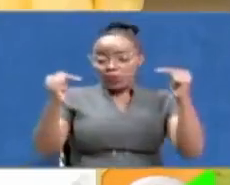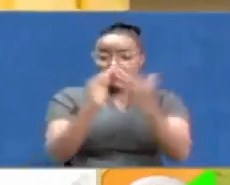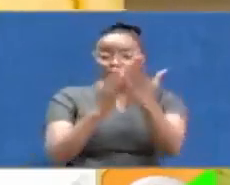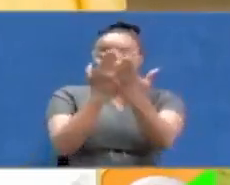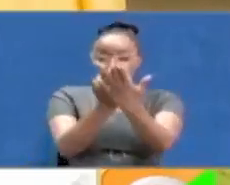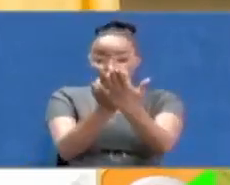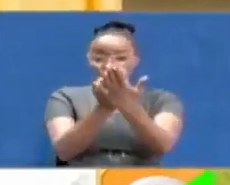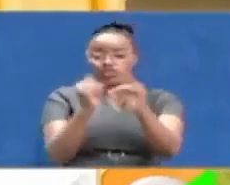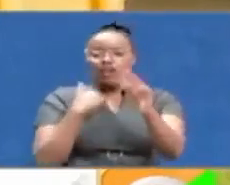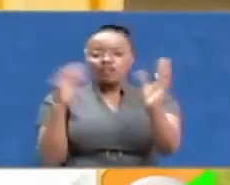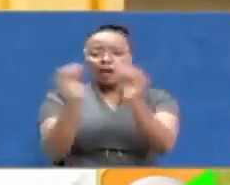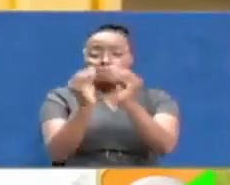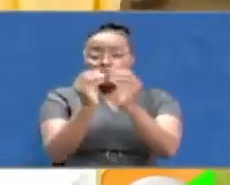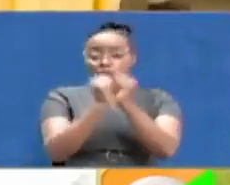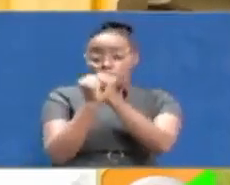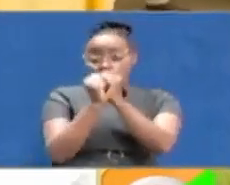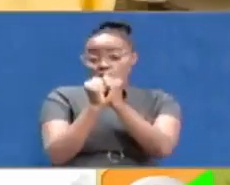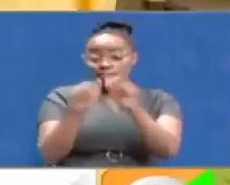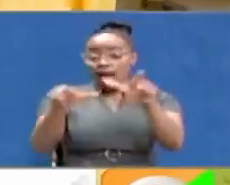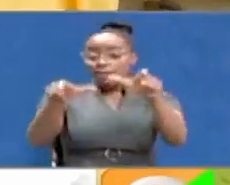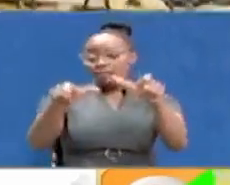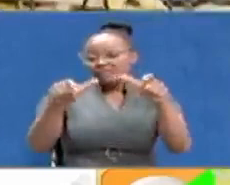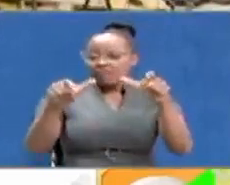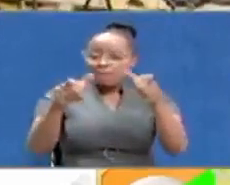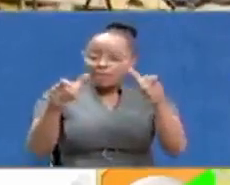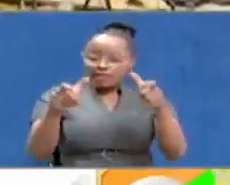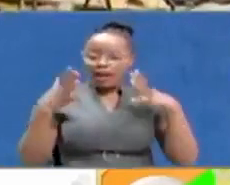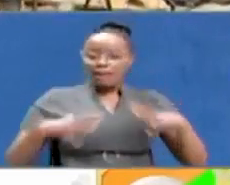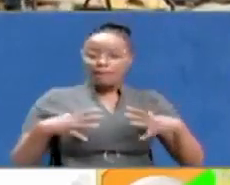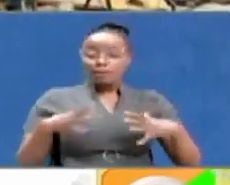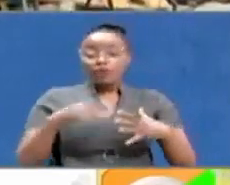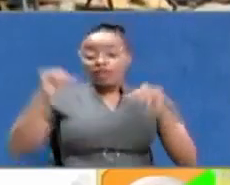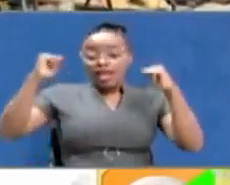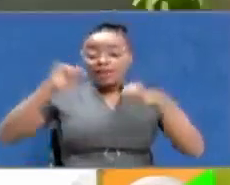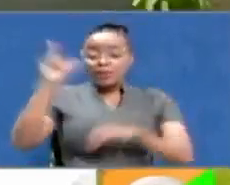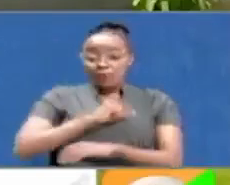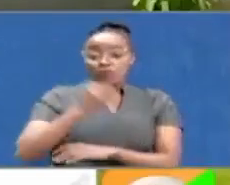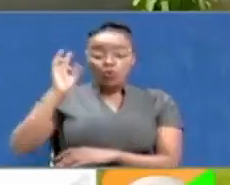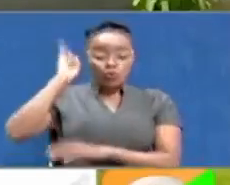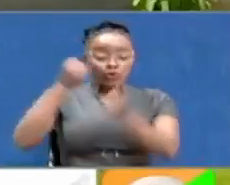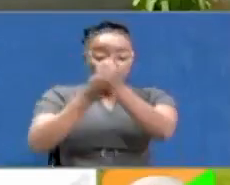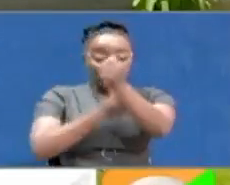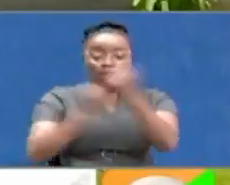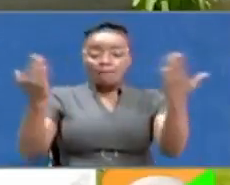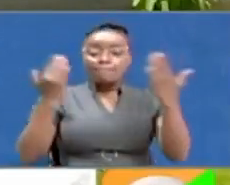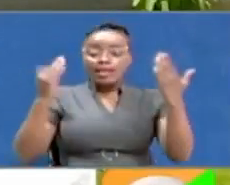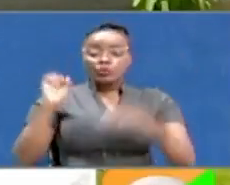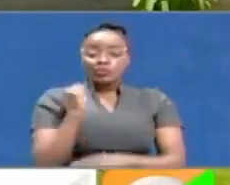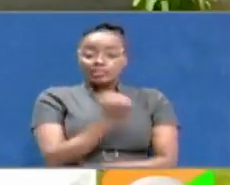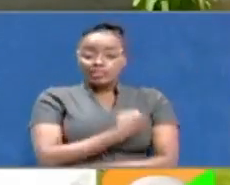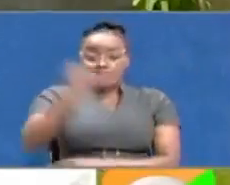fedha lilikongamana kwa kikao na wanahabari na kutangaza kuafikiana kuunga mkono wazo la seneta wa Meru Midhika